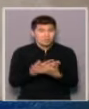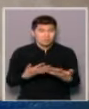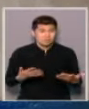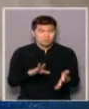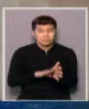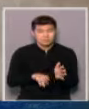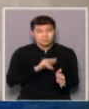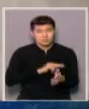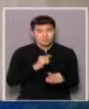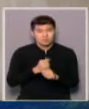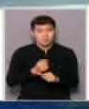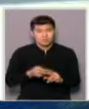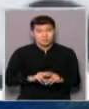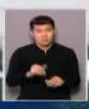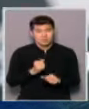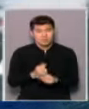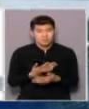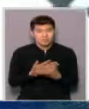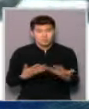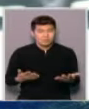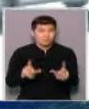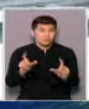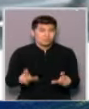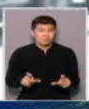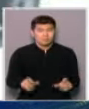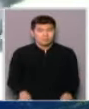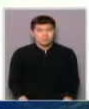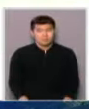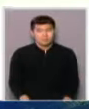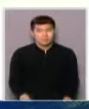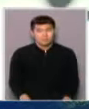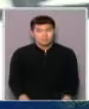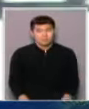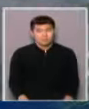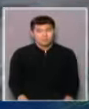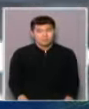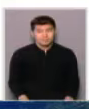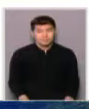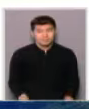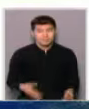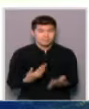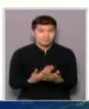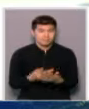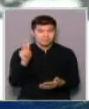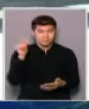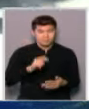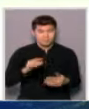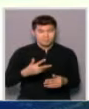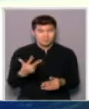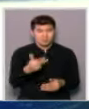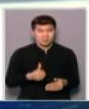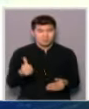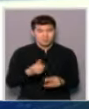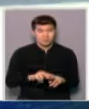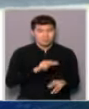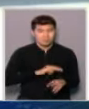жұмыс. Қолынан келгендер барып істейді, қолынан келмегендер отырады, дворкі, своркі, поляға, сондай. Мысалы, қазір келгенмен кешке сағат 3-ке дейін отырсам